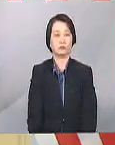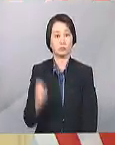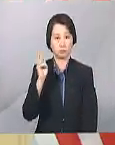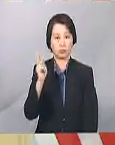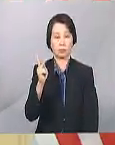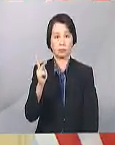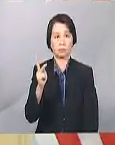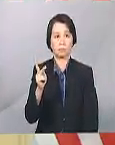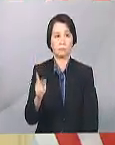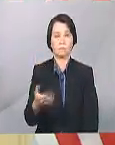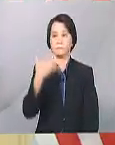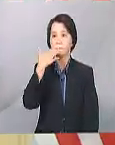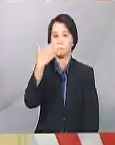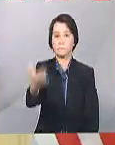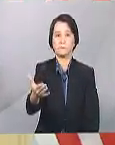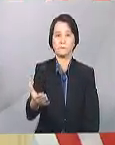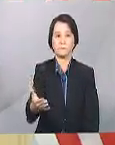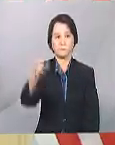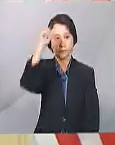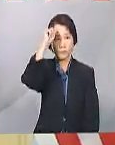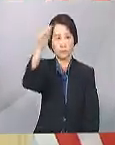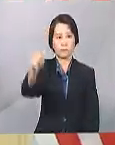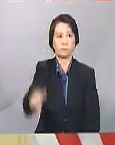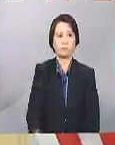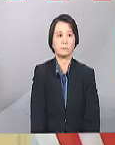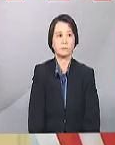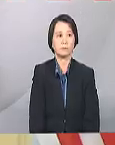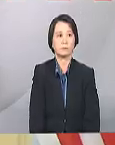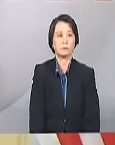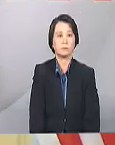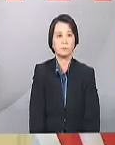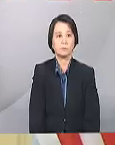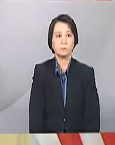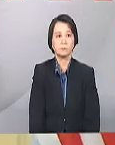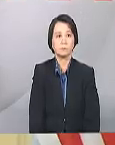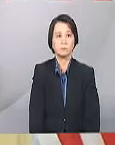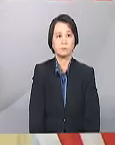Alright. Terima kasih. Assalamualaikum warahmatullahi wabarakatuh.